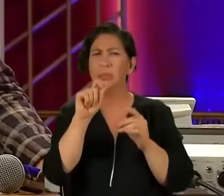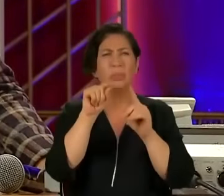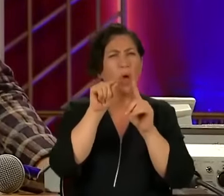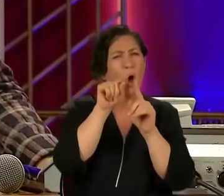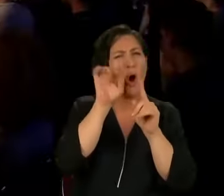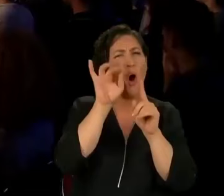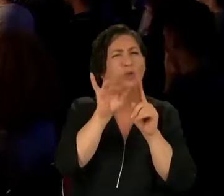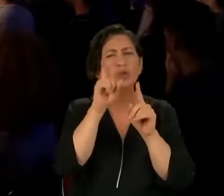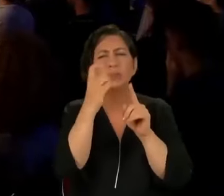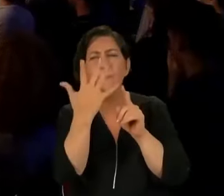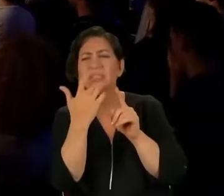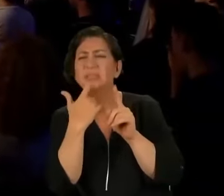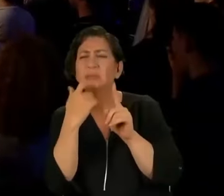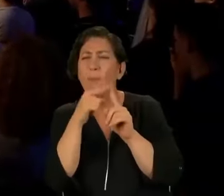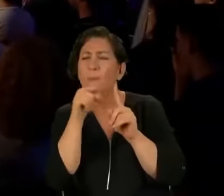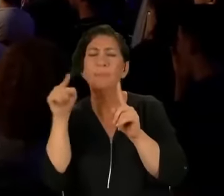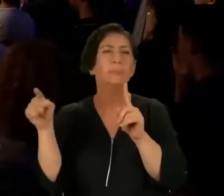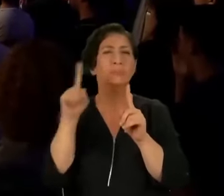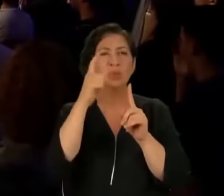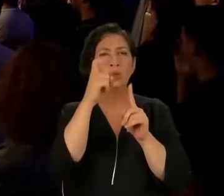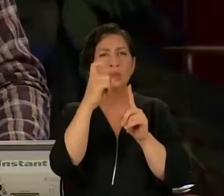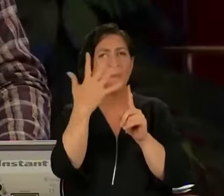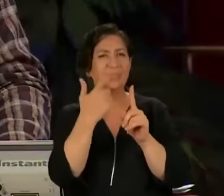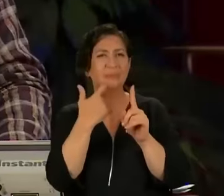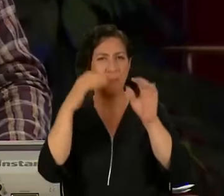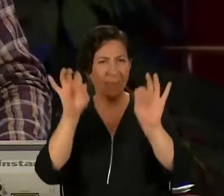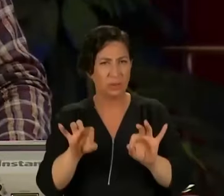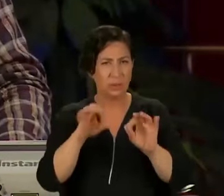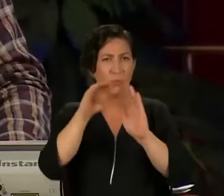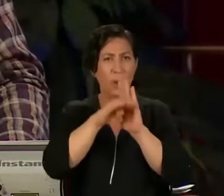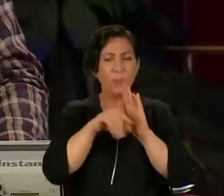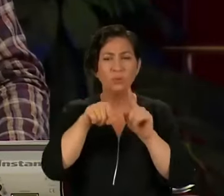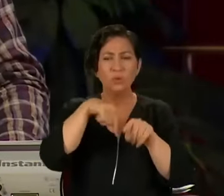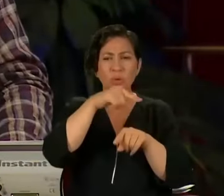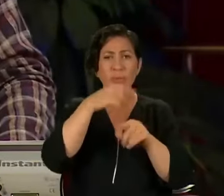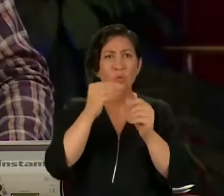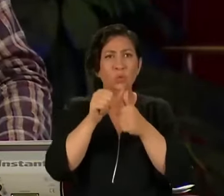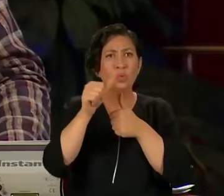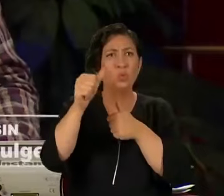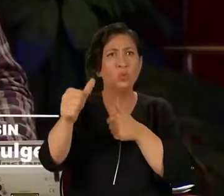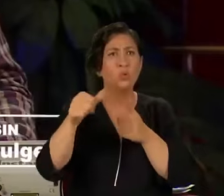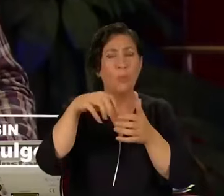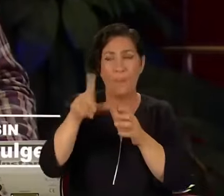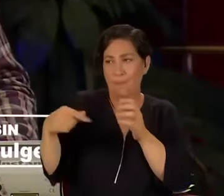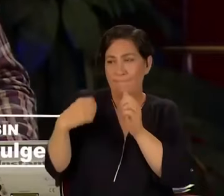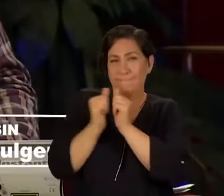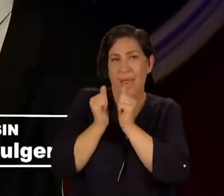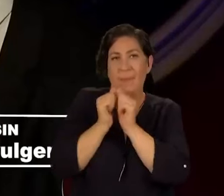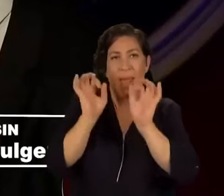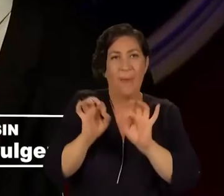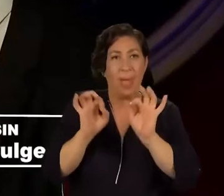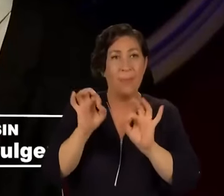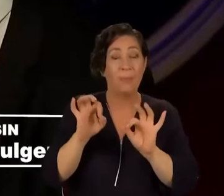bu yana, 95 yılından beri program yapıyoruz biliyorsun. Ve bu sürenin çok uzun bir bölümünde seninle